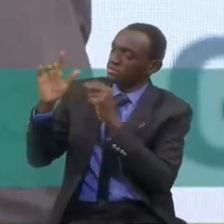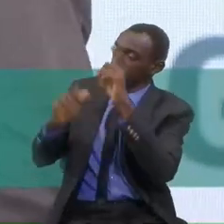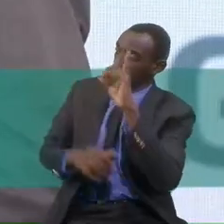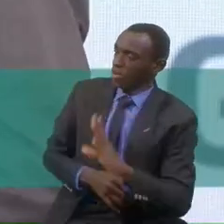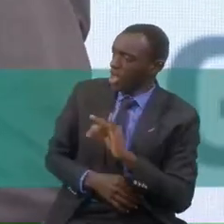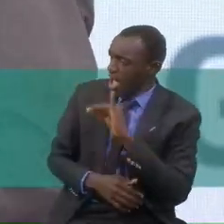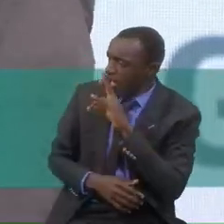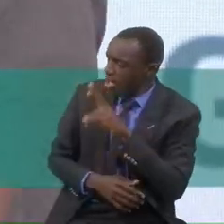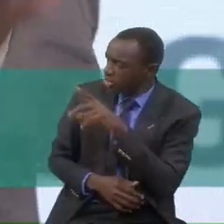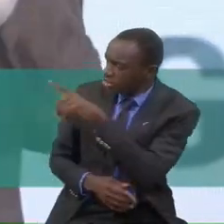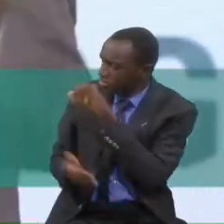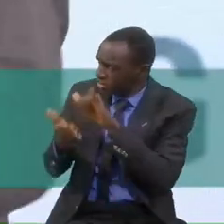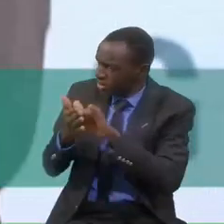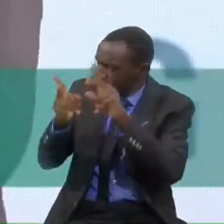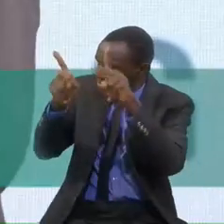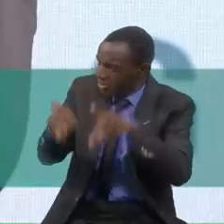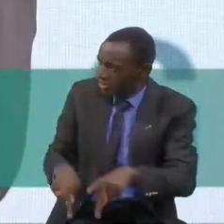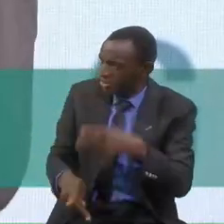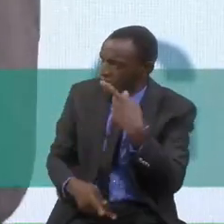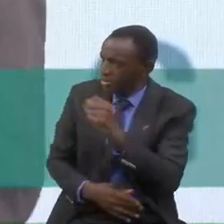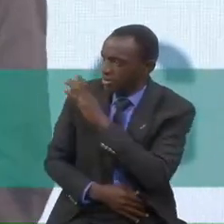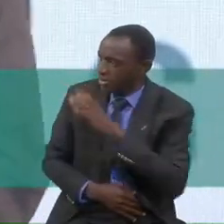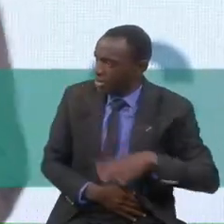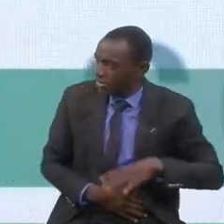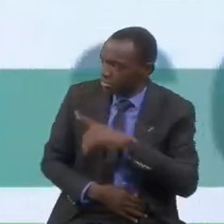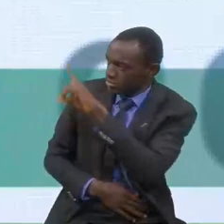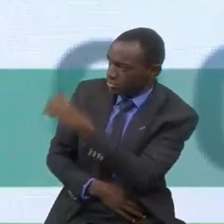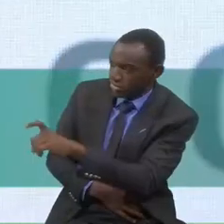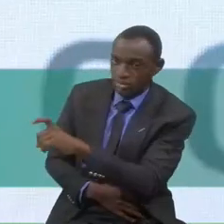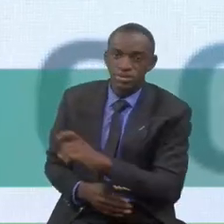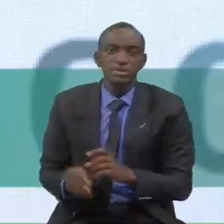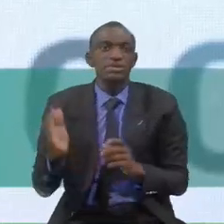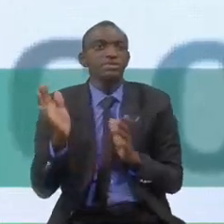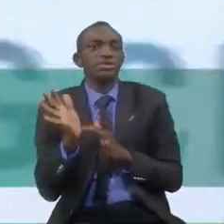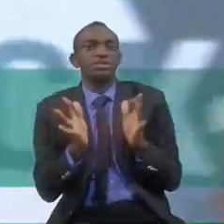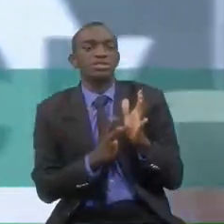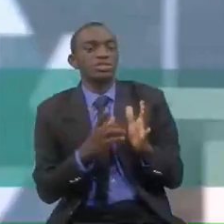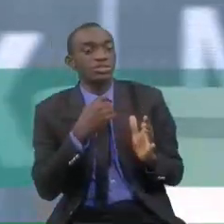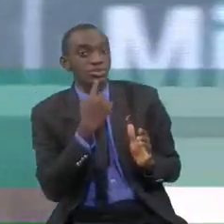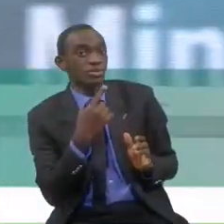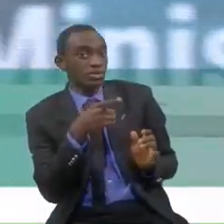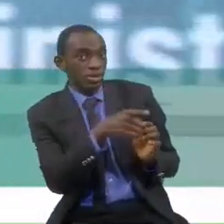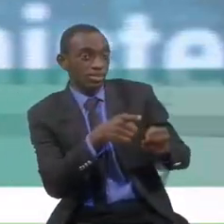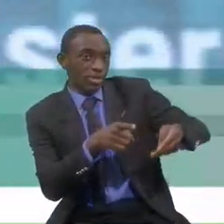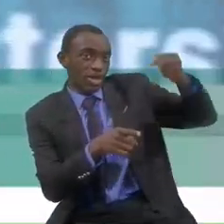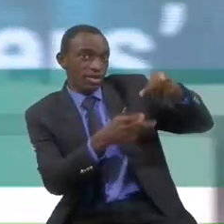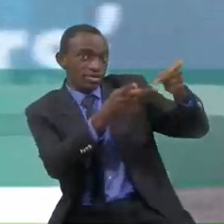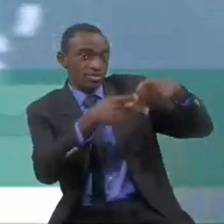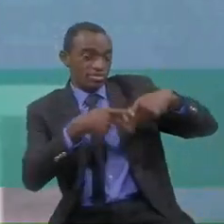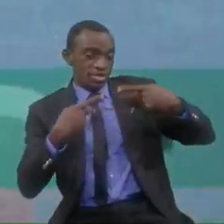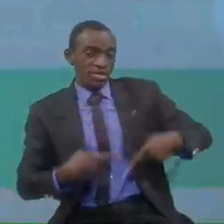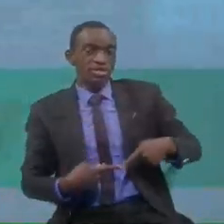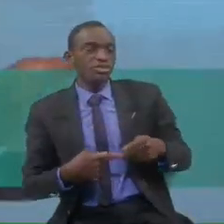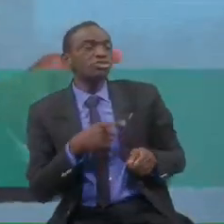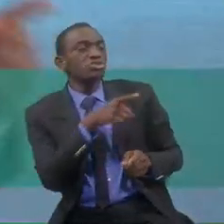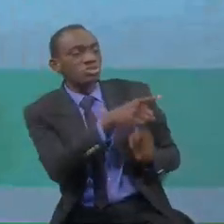cette personne, le Christ? Et Jésus a répondu que tu le dis, mais que